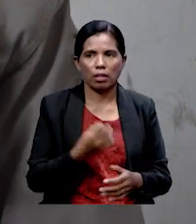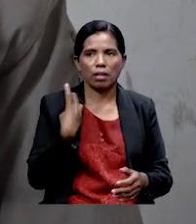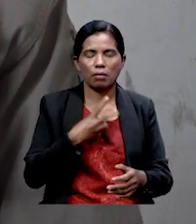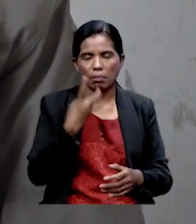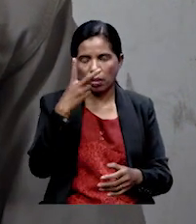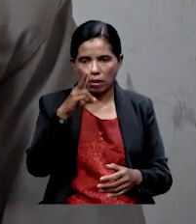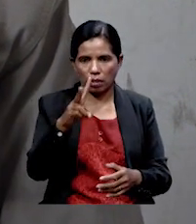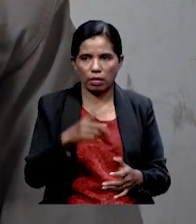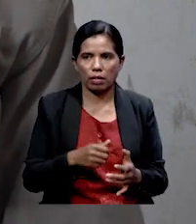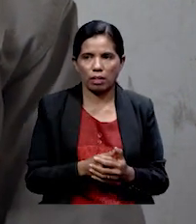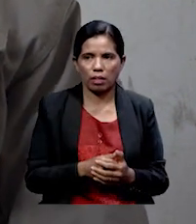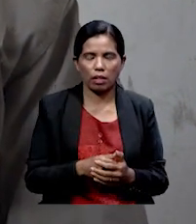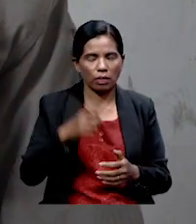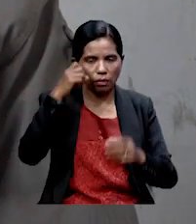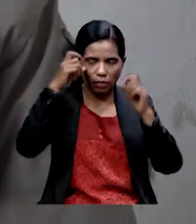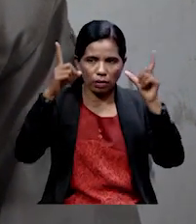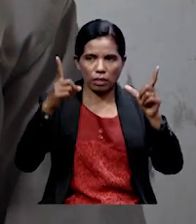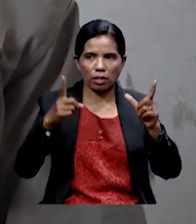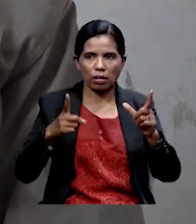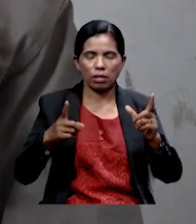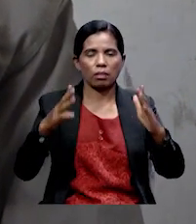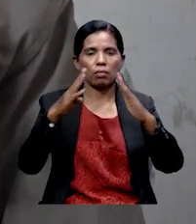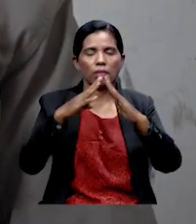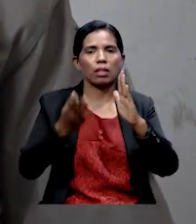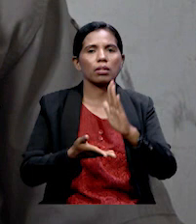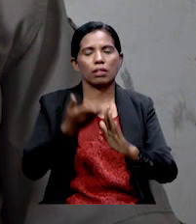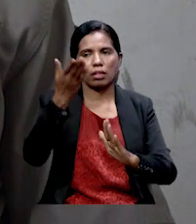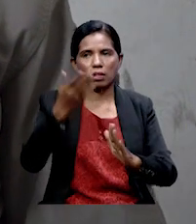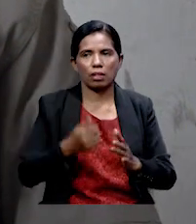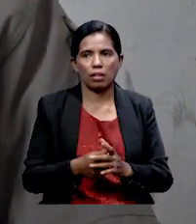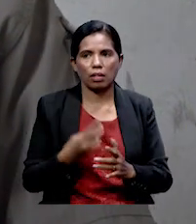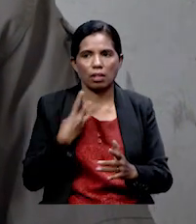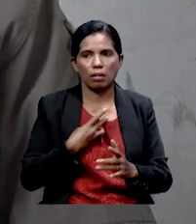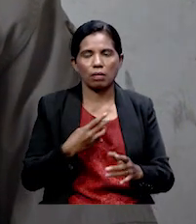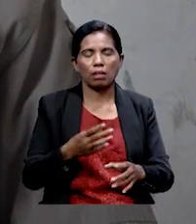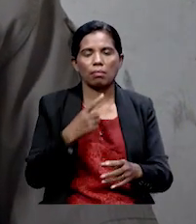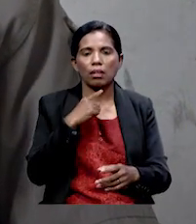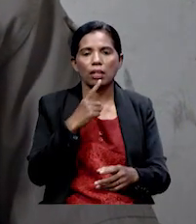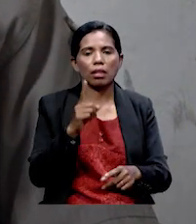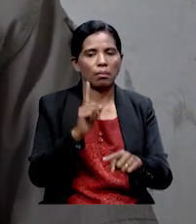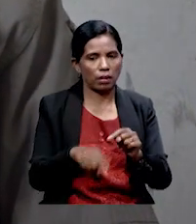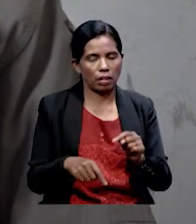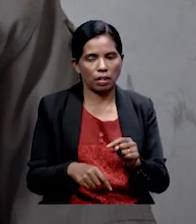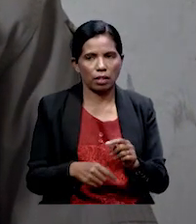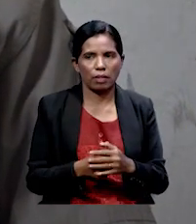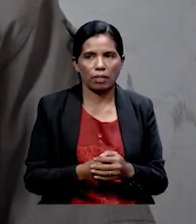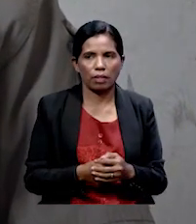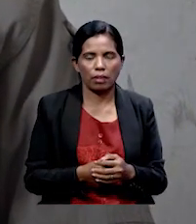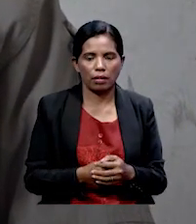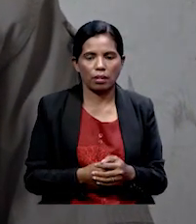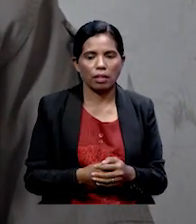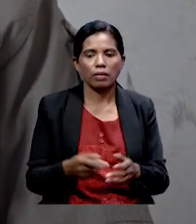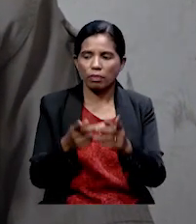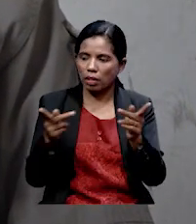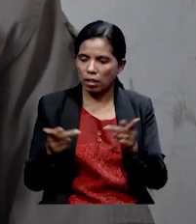bahare, derepente de dalam rumah umane saat yono. Antong ami atu bahasa ami hase dan kata gitu am fatin